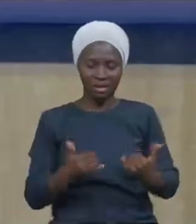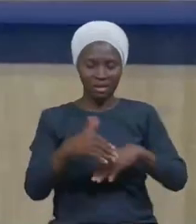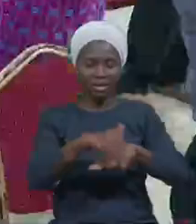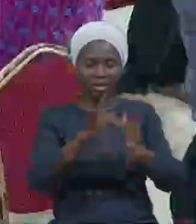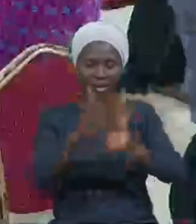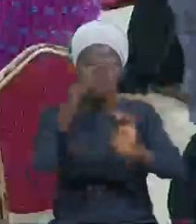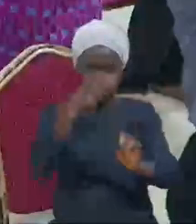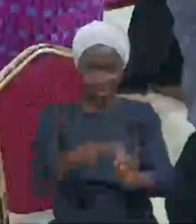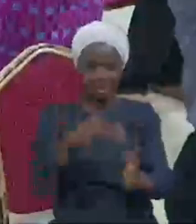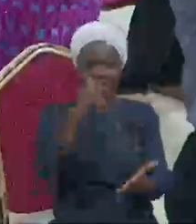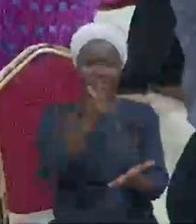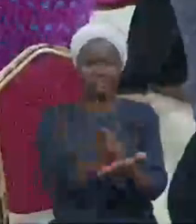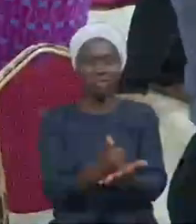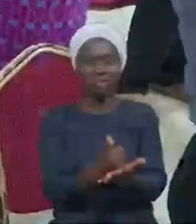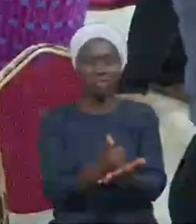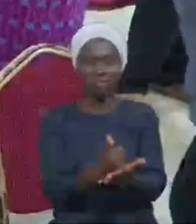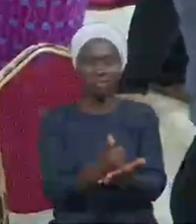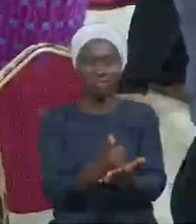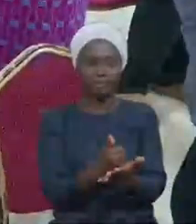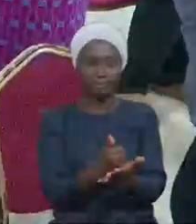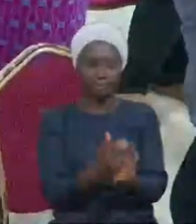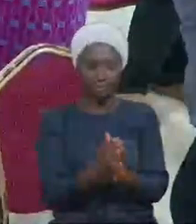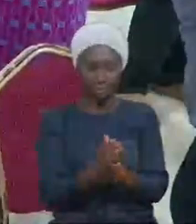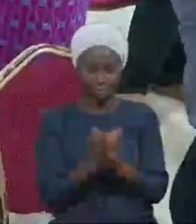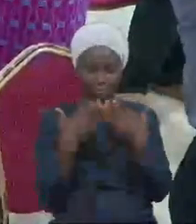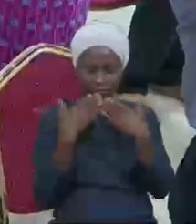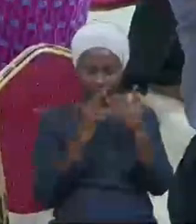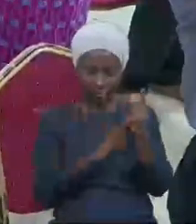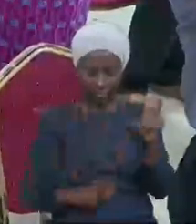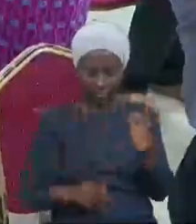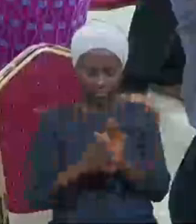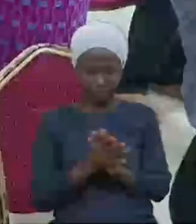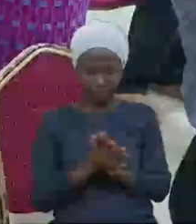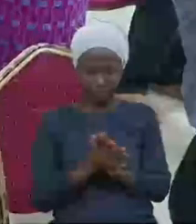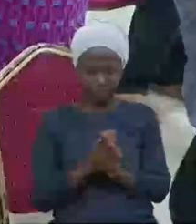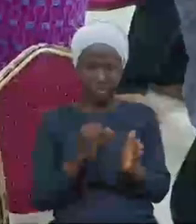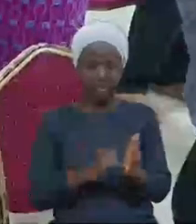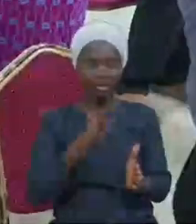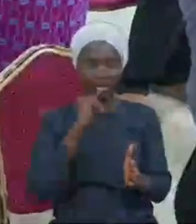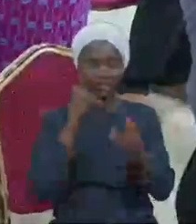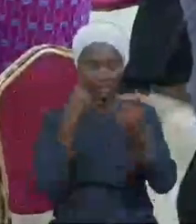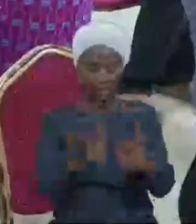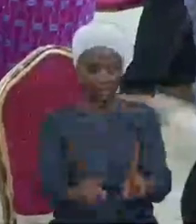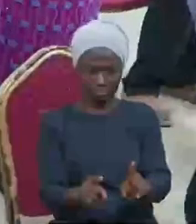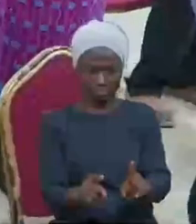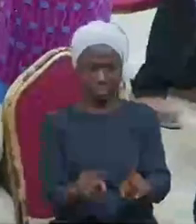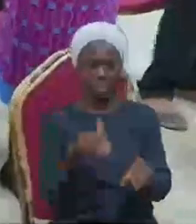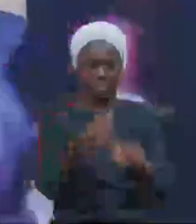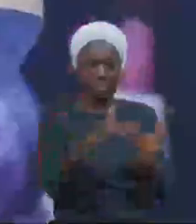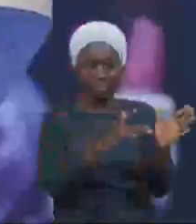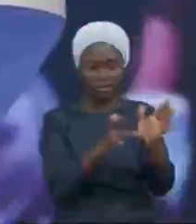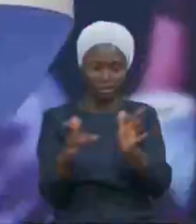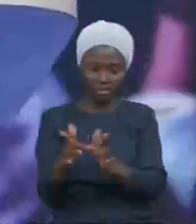de Jésus. Merci Seigneur, c'est fait. Au nom de